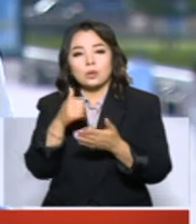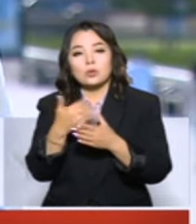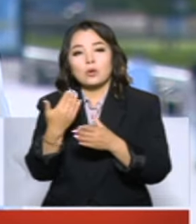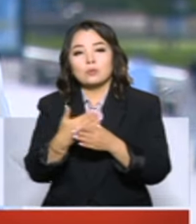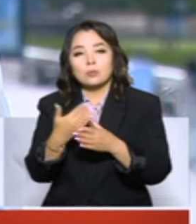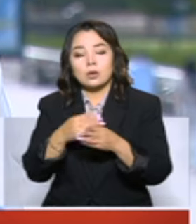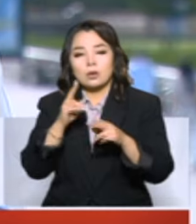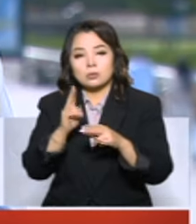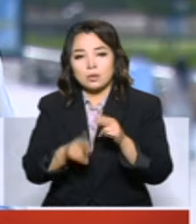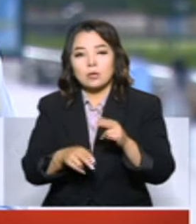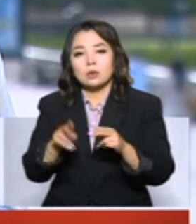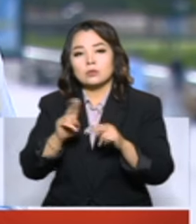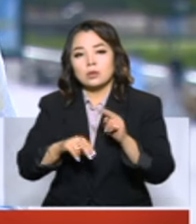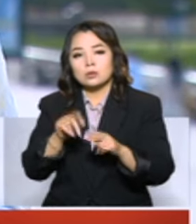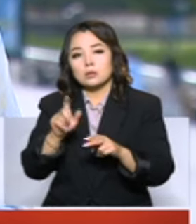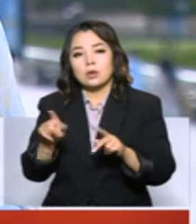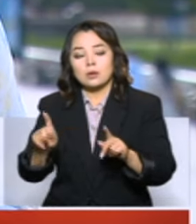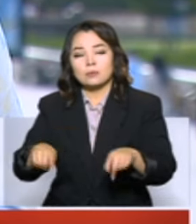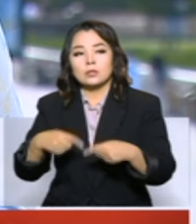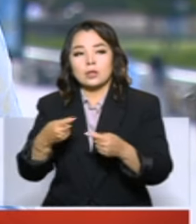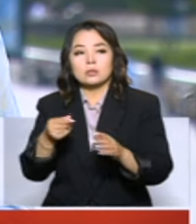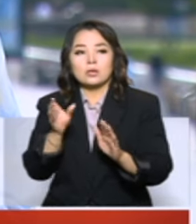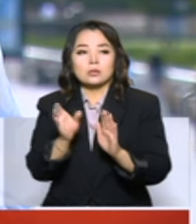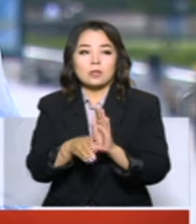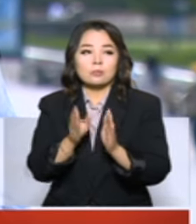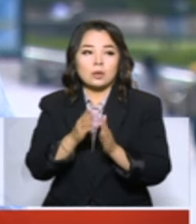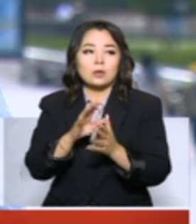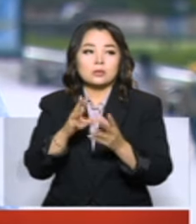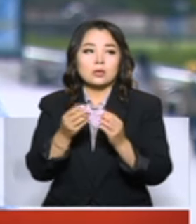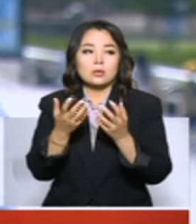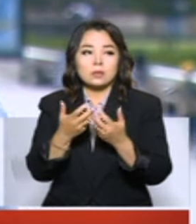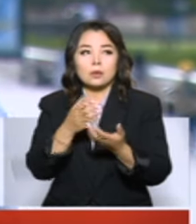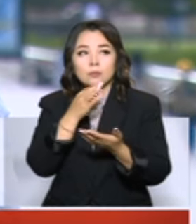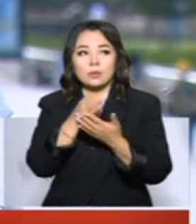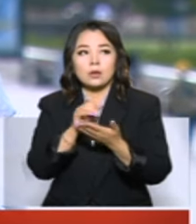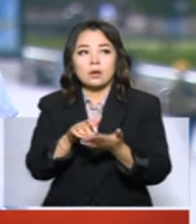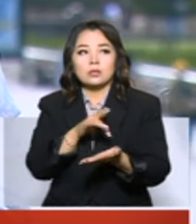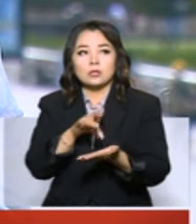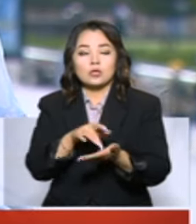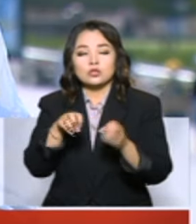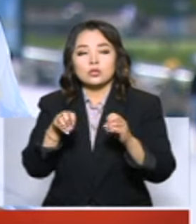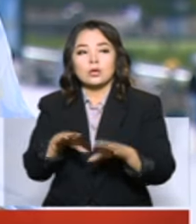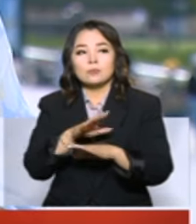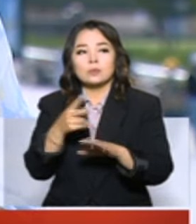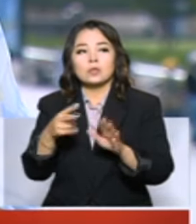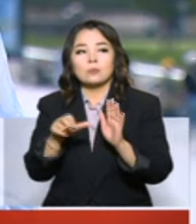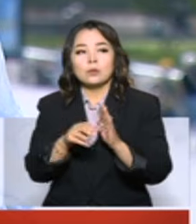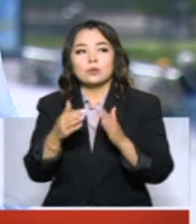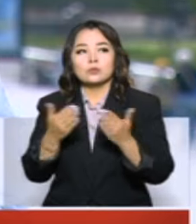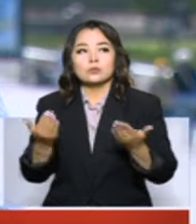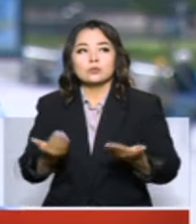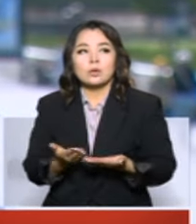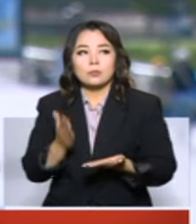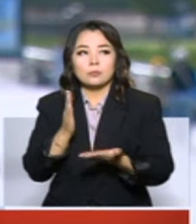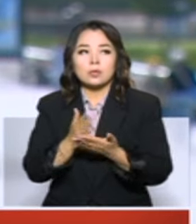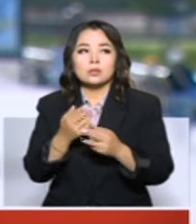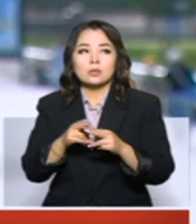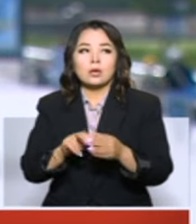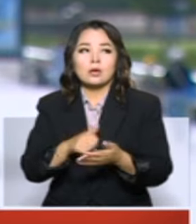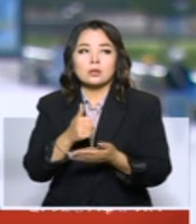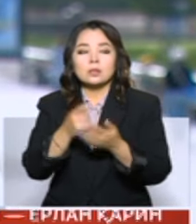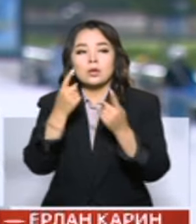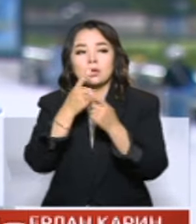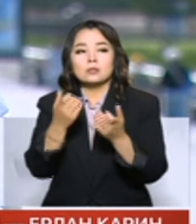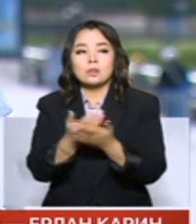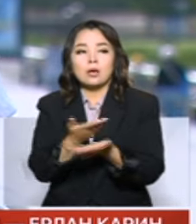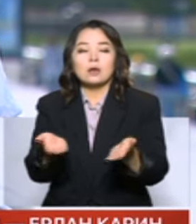көмегімен аяқталып, үлескерлерге табысталды. Биылғы есеп бойынша қалада мәселесі шешілмеген 26 тұрғын үй кешені бар. Әкімшілік